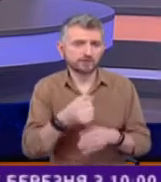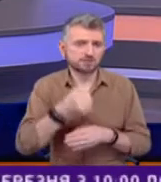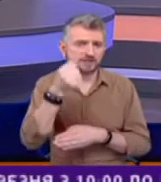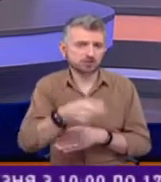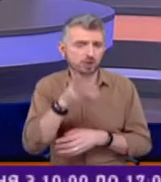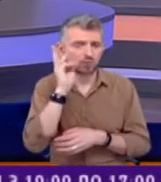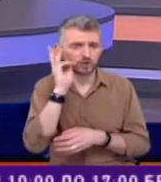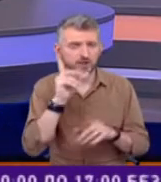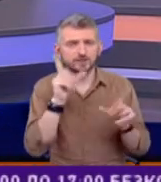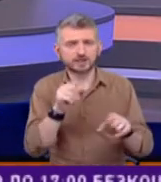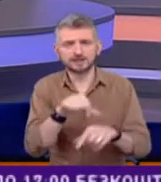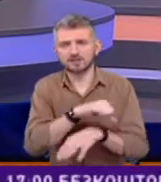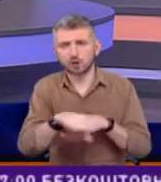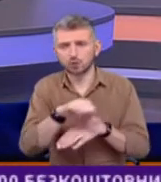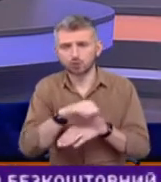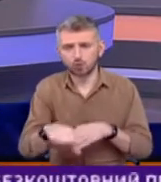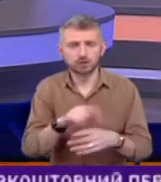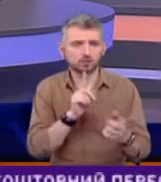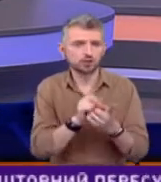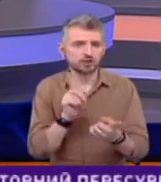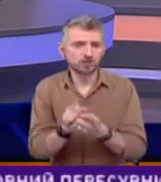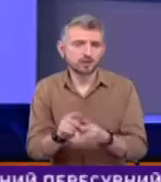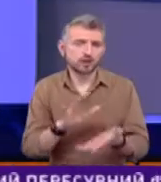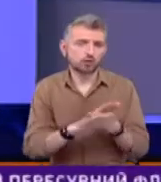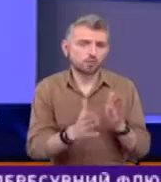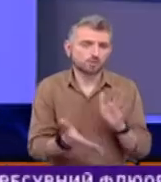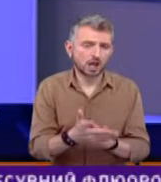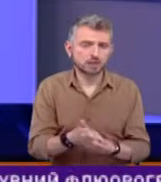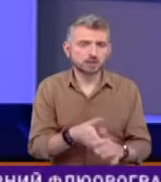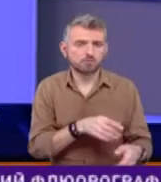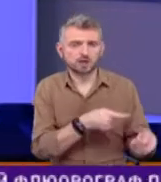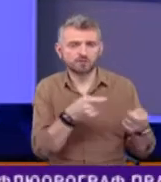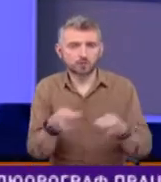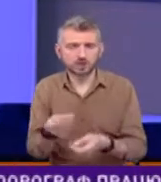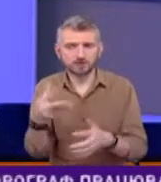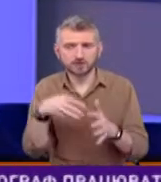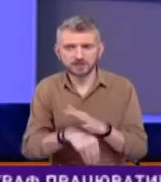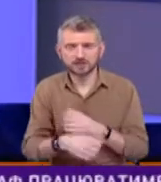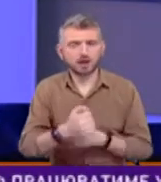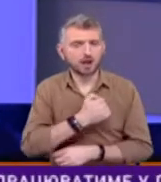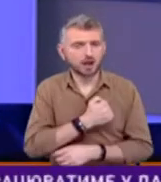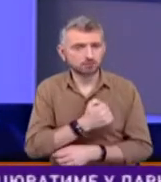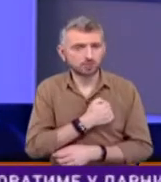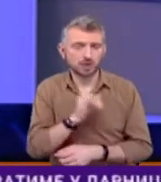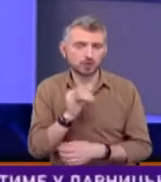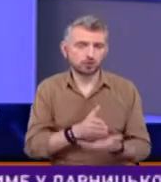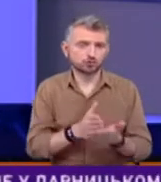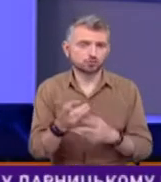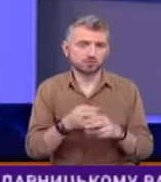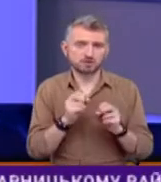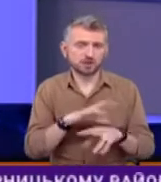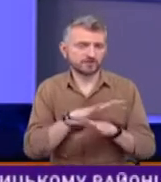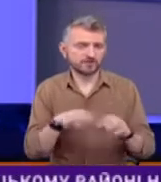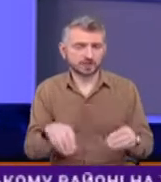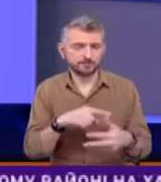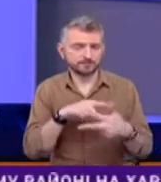призначає послів, їздить за кордоном, зустрічається, домовляється, приводить інвестиції. Армія і Служба безпеки. Все.